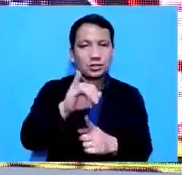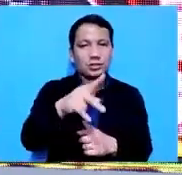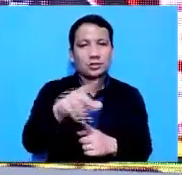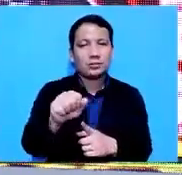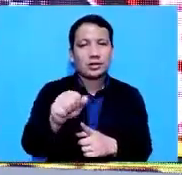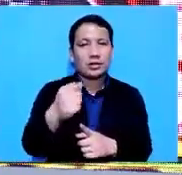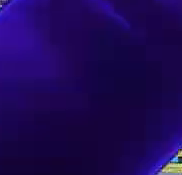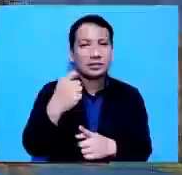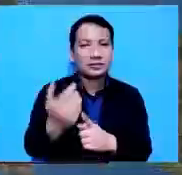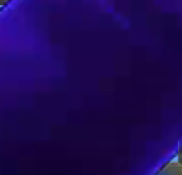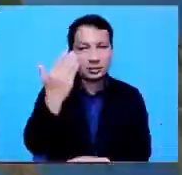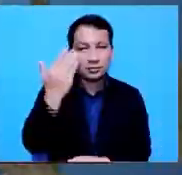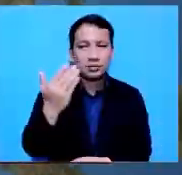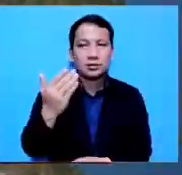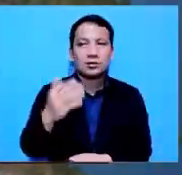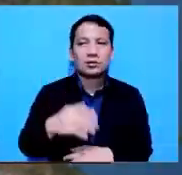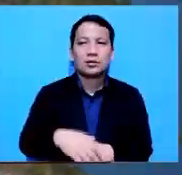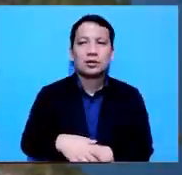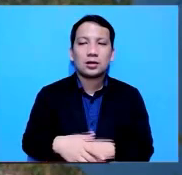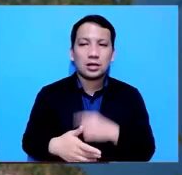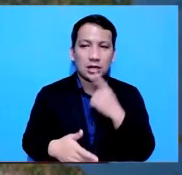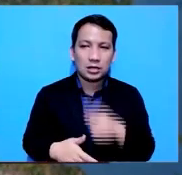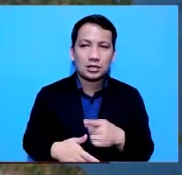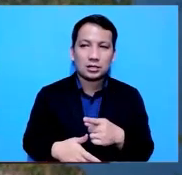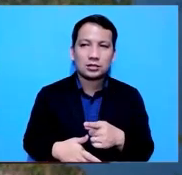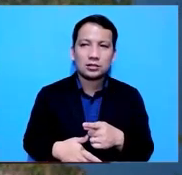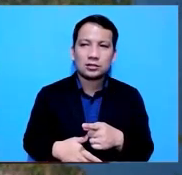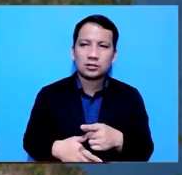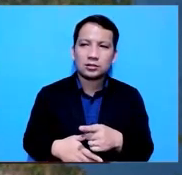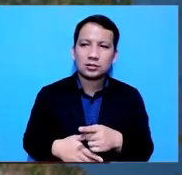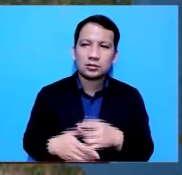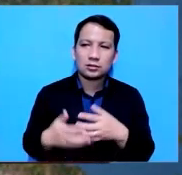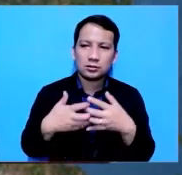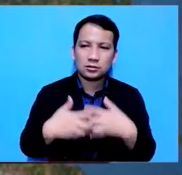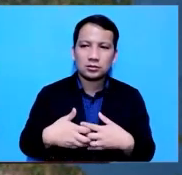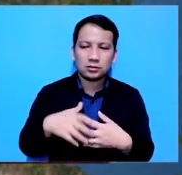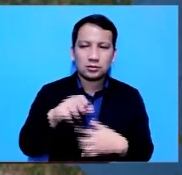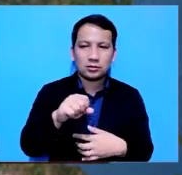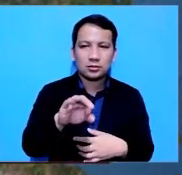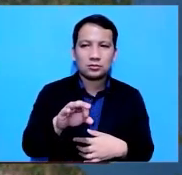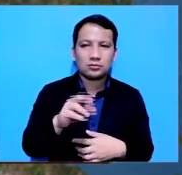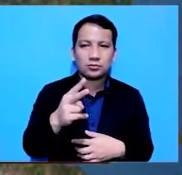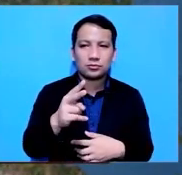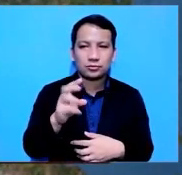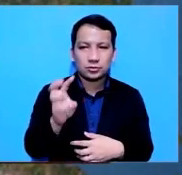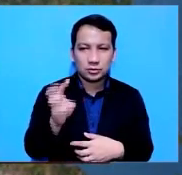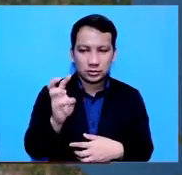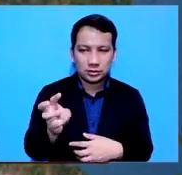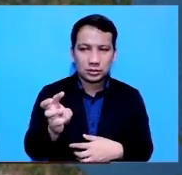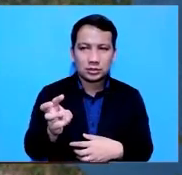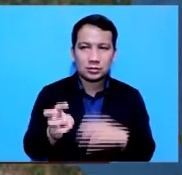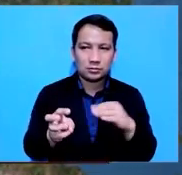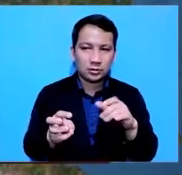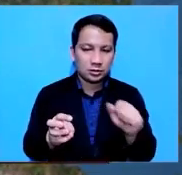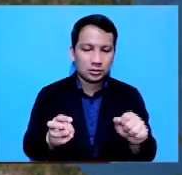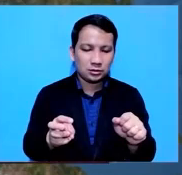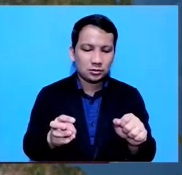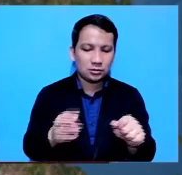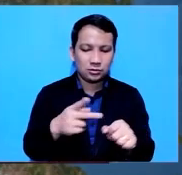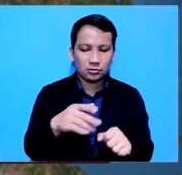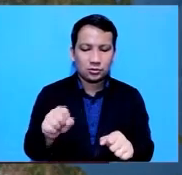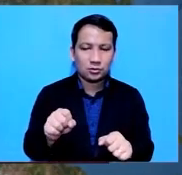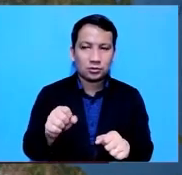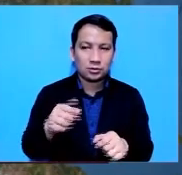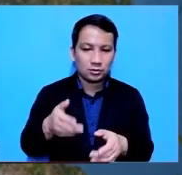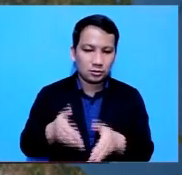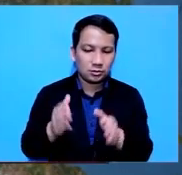umaga. Sa report ng Philippine Air Force, nagkaaberya ang SF-260 FH Marchetti trainer sa upwind leg ng runway sa